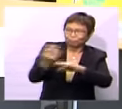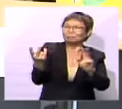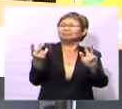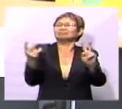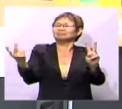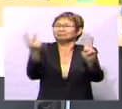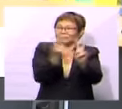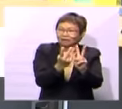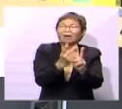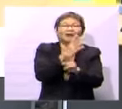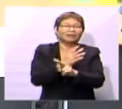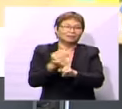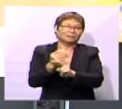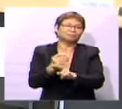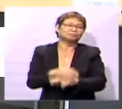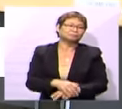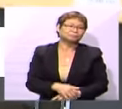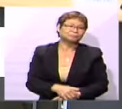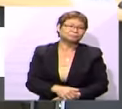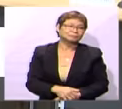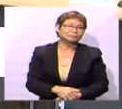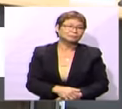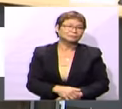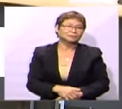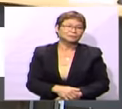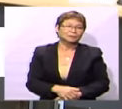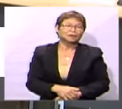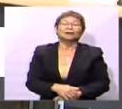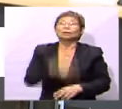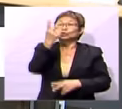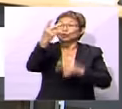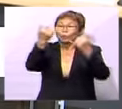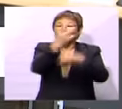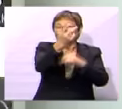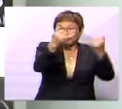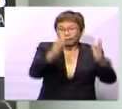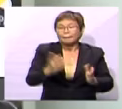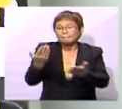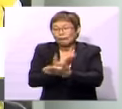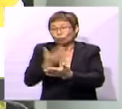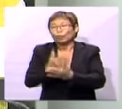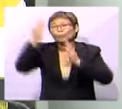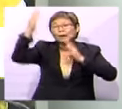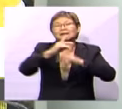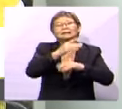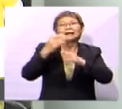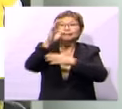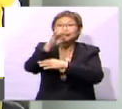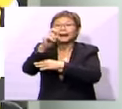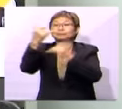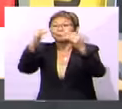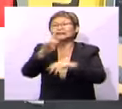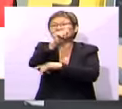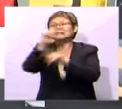Silva dan Leonardo da Santos. Turut diumumkan dua pemain baru tempatan iaitu bekas pemain Titim Nur Hakim